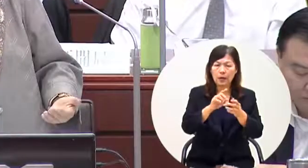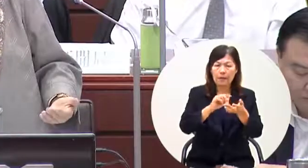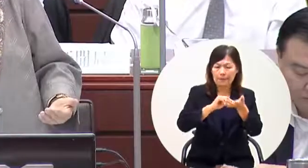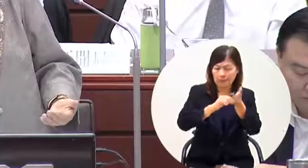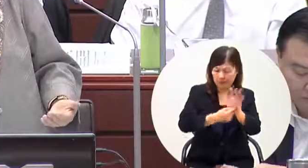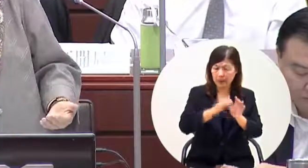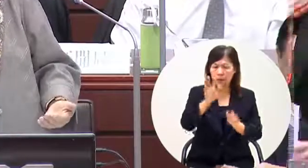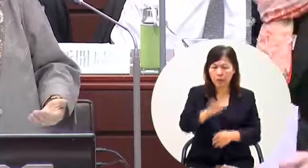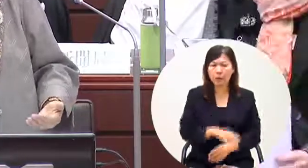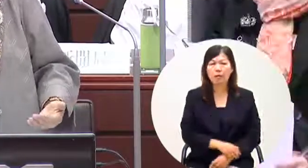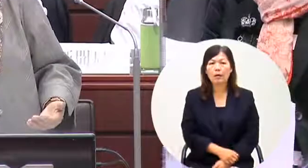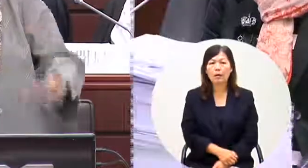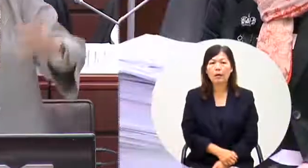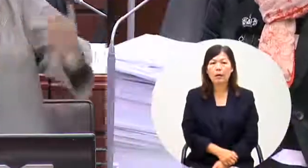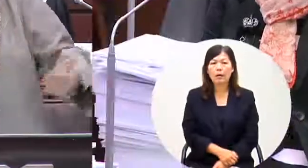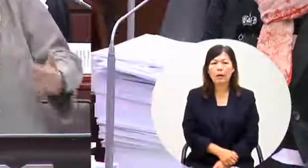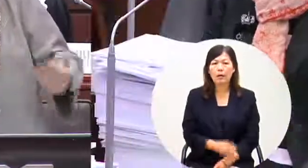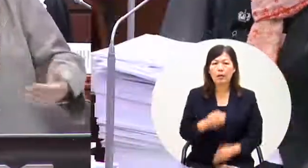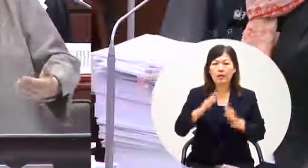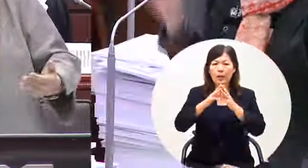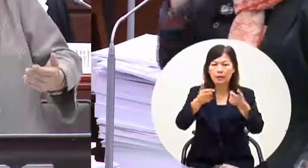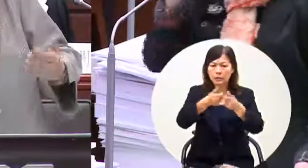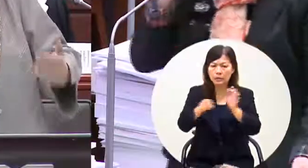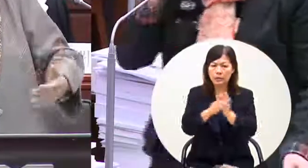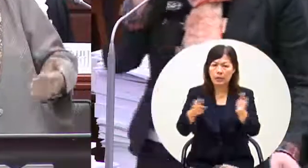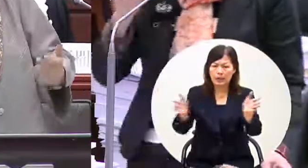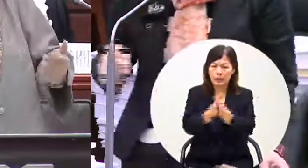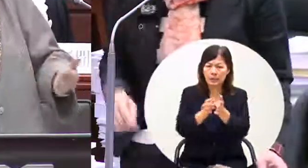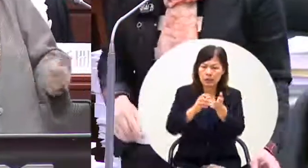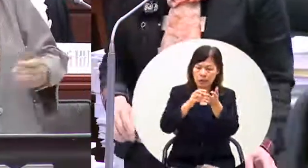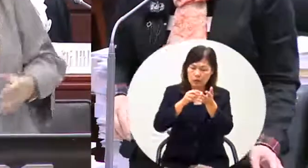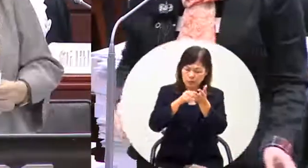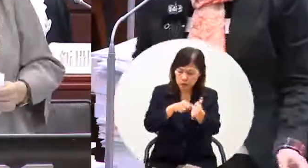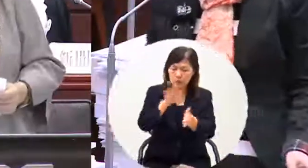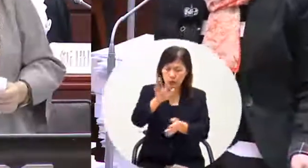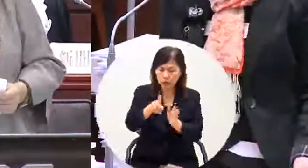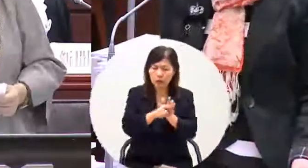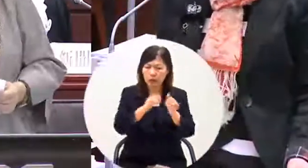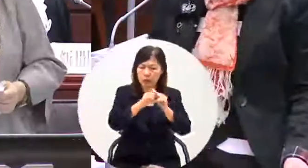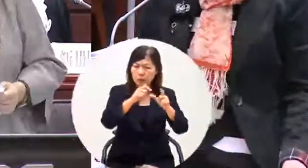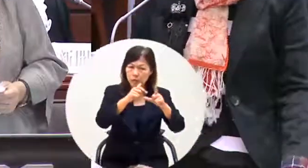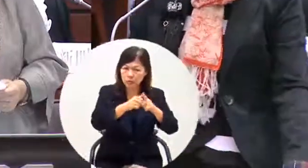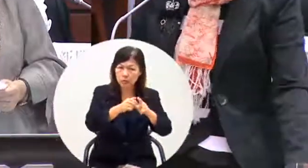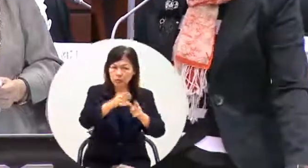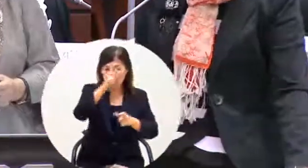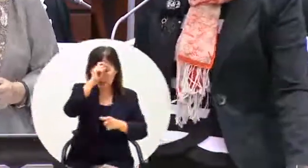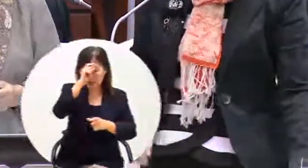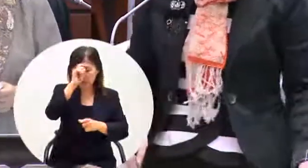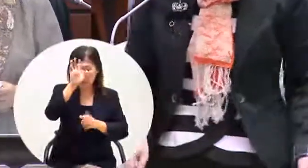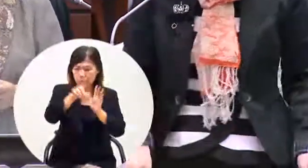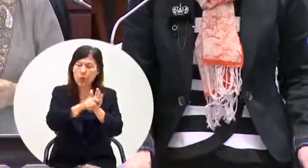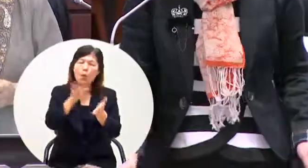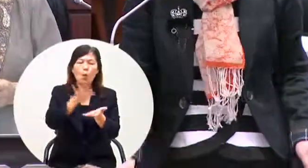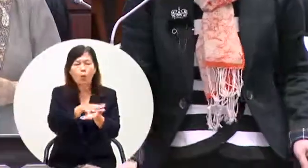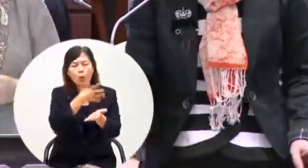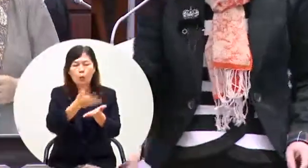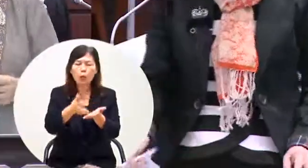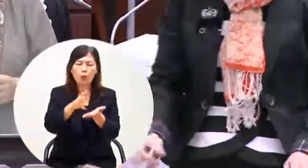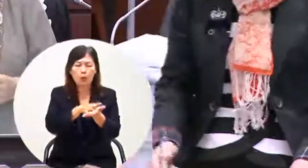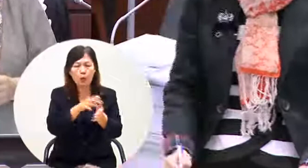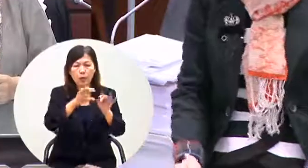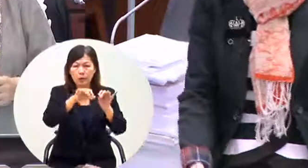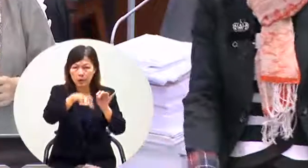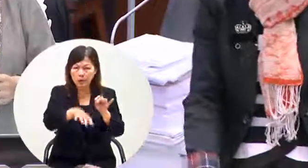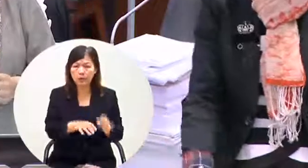员大家努力争取，因为社区需要有一个休憩的中心。那我觉得我们现在因